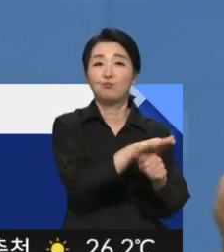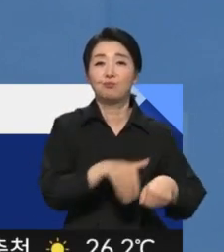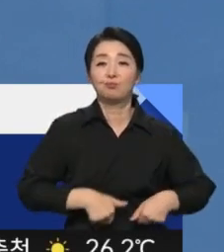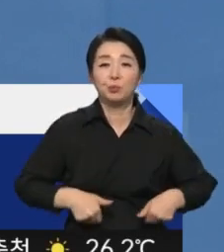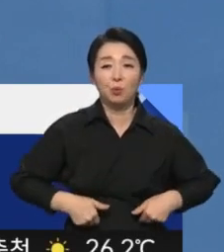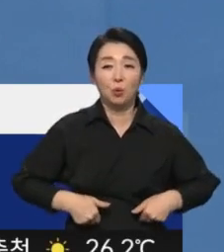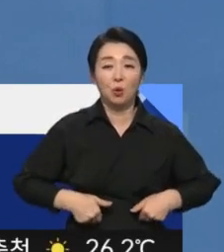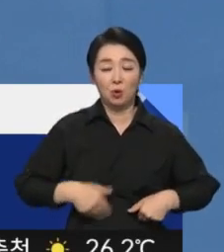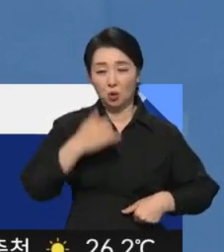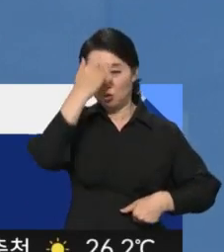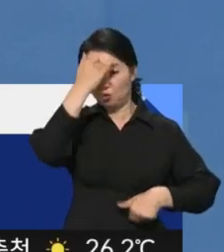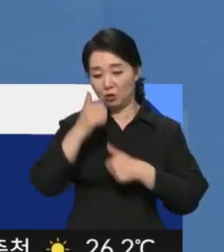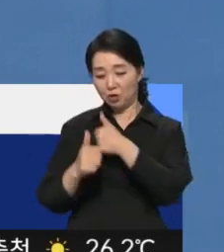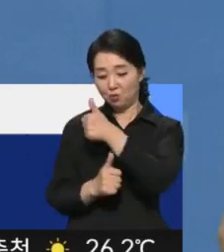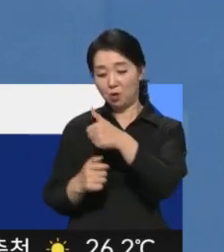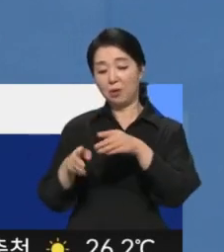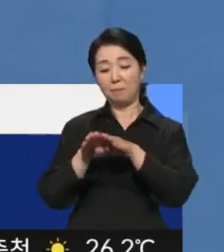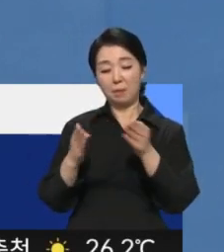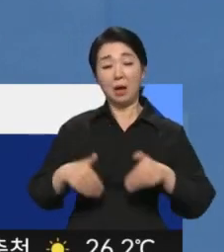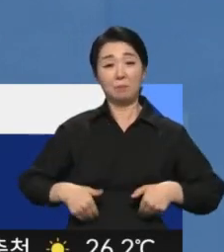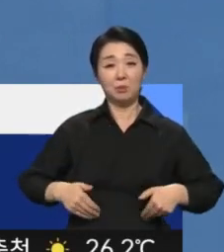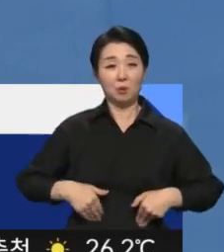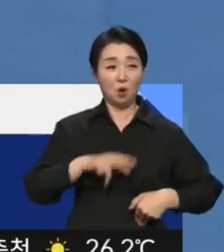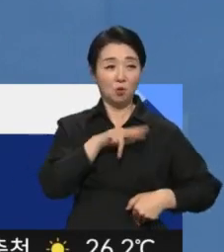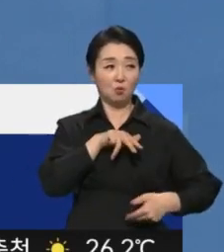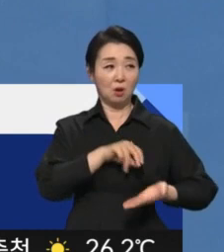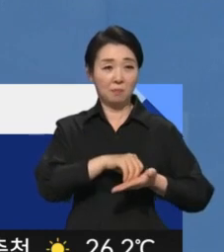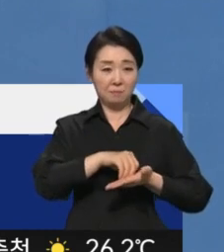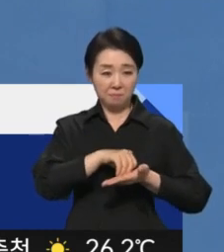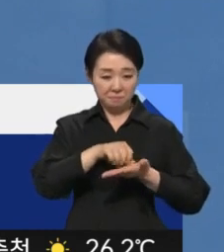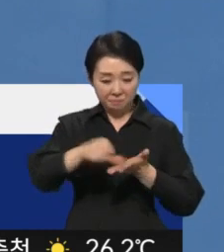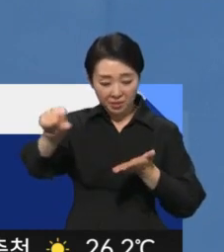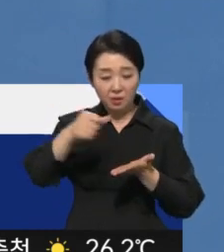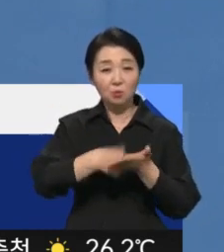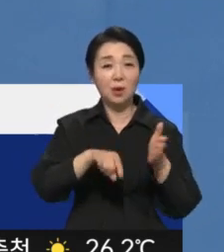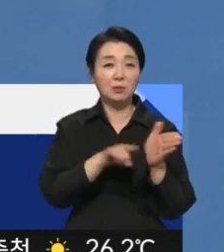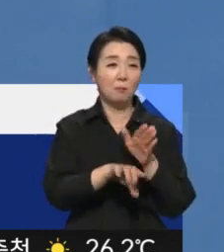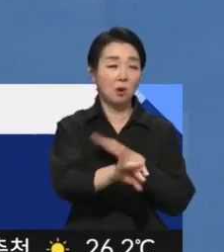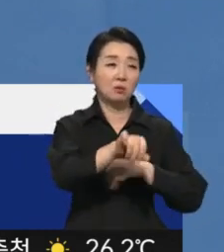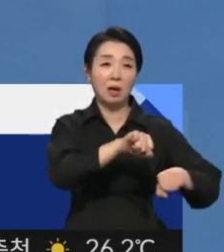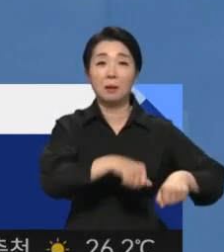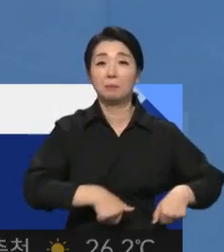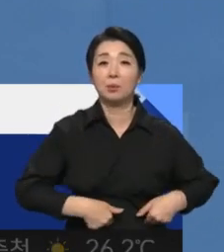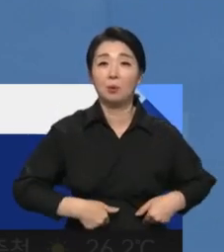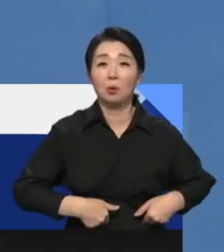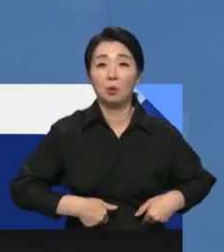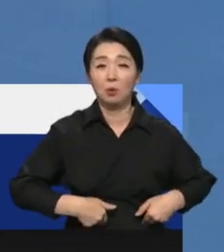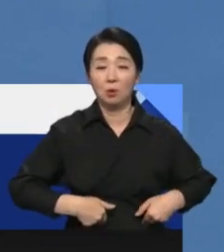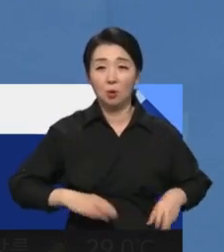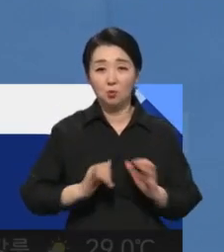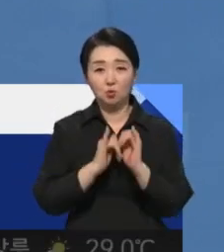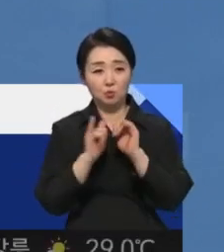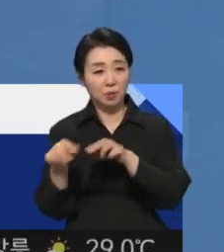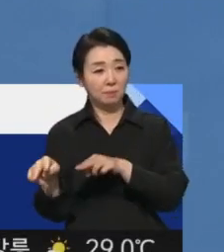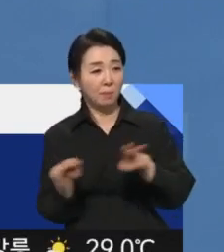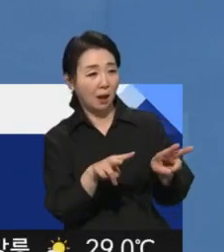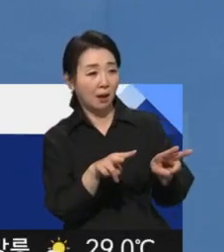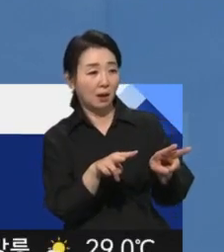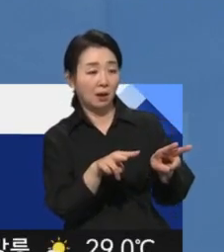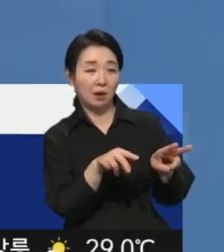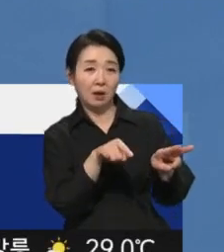요구하여 의원직 제명을 하도록 먼저 나서야 합니다. 국민들은 이제 더 이상 민주당의